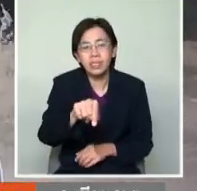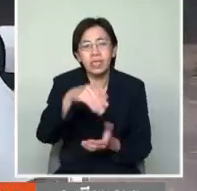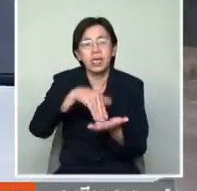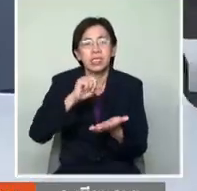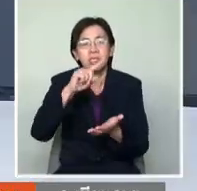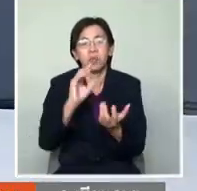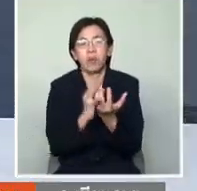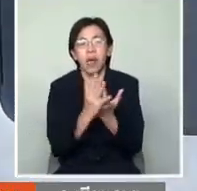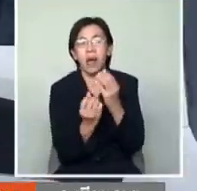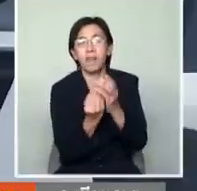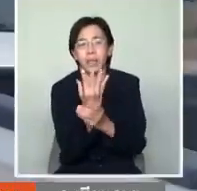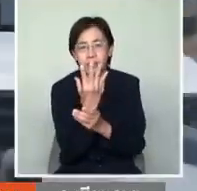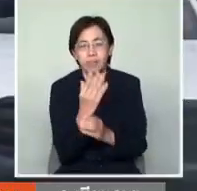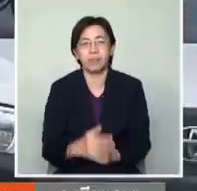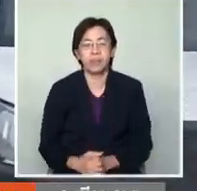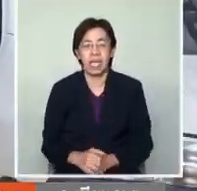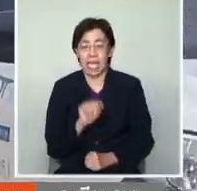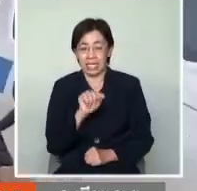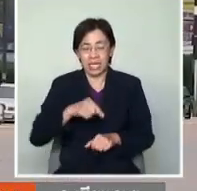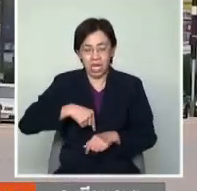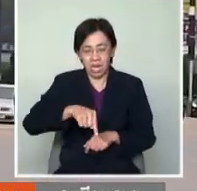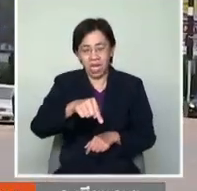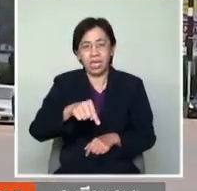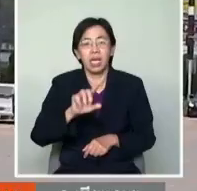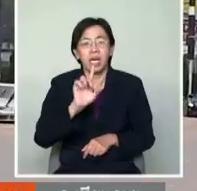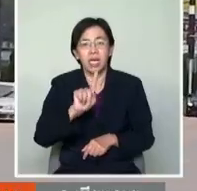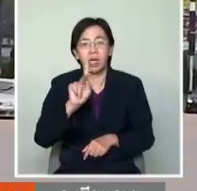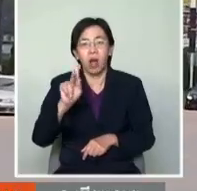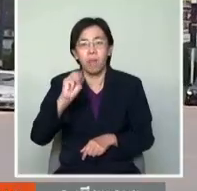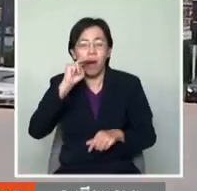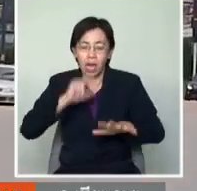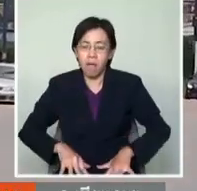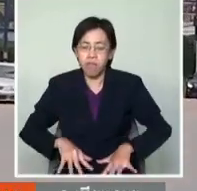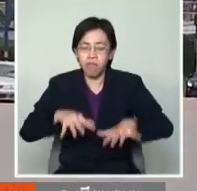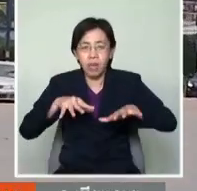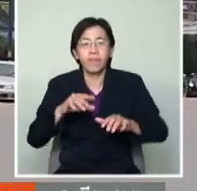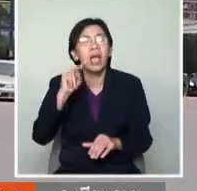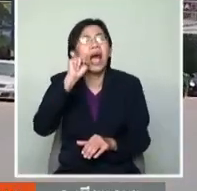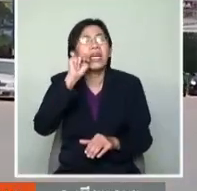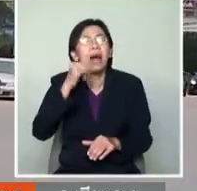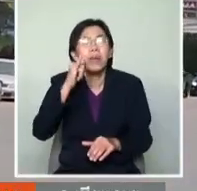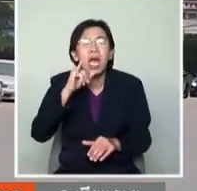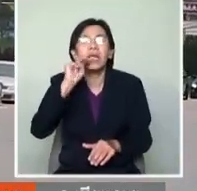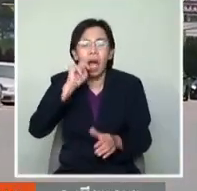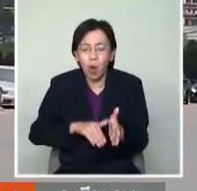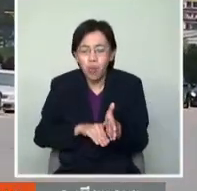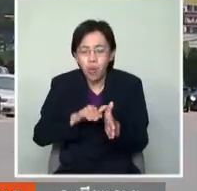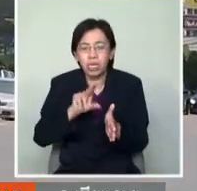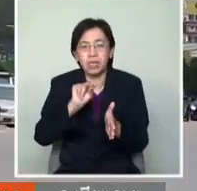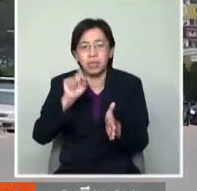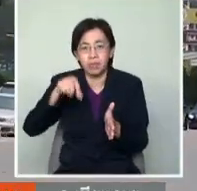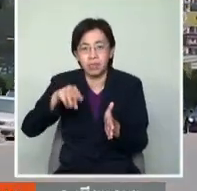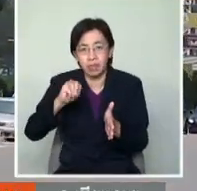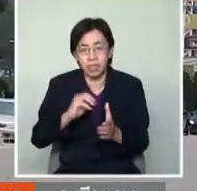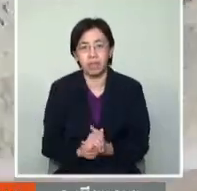พันธุ์พืชจักรพันธ์เพนซิริระยะทางยาวกว่า1กิโลเมตรค่ะระดับน้ำบางจุดสูงประมาณ30เซนติเมตร